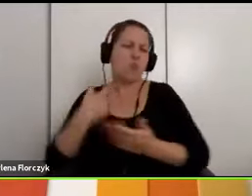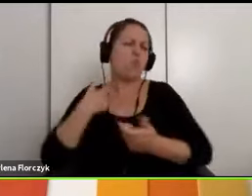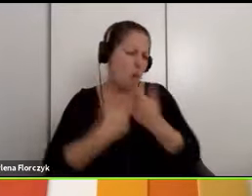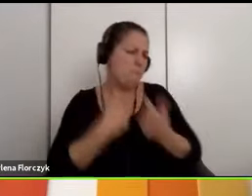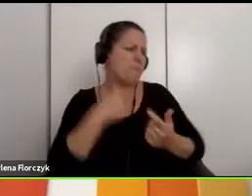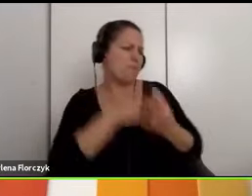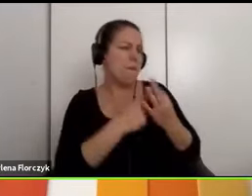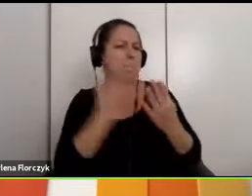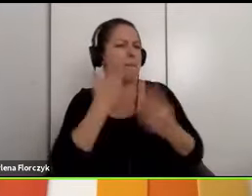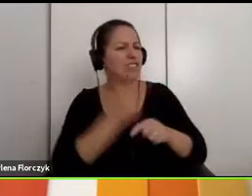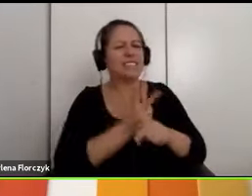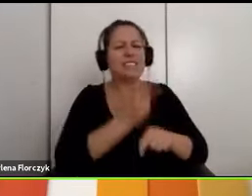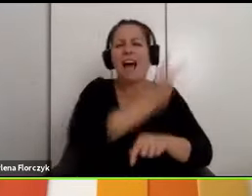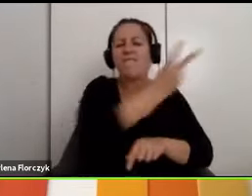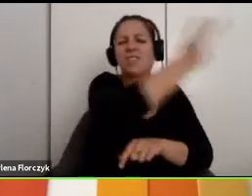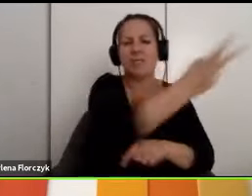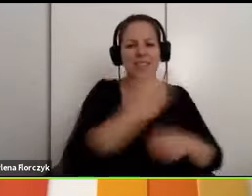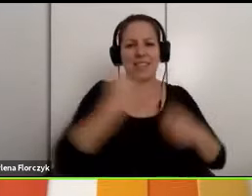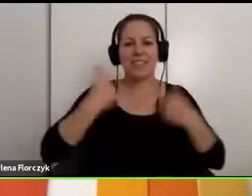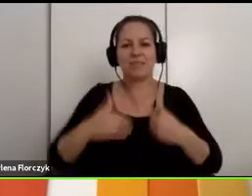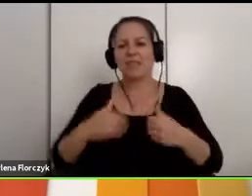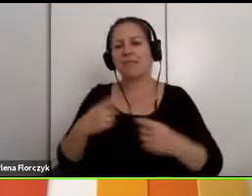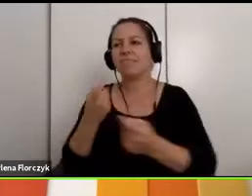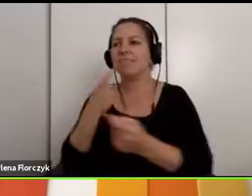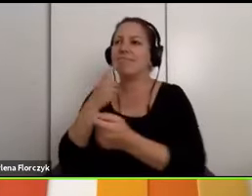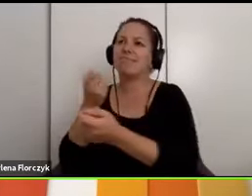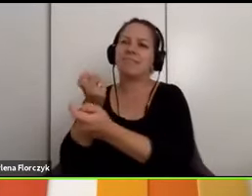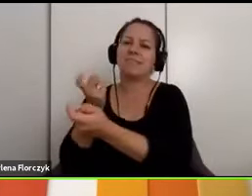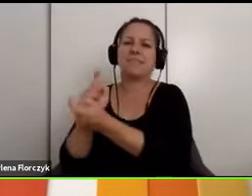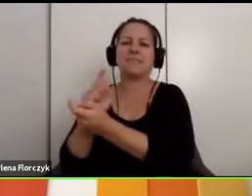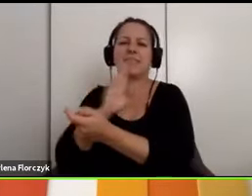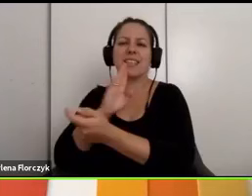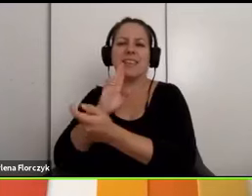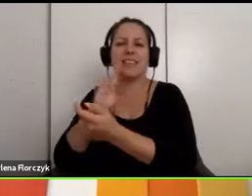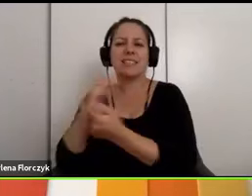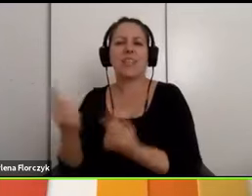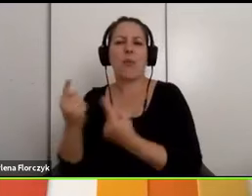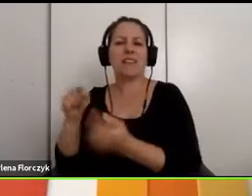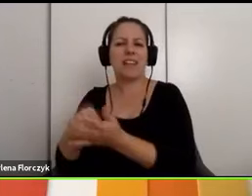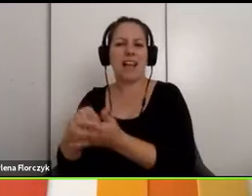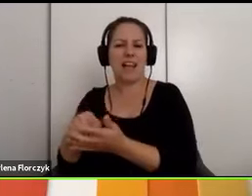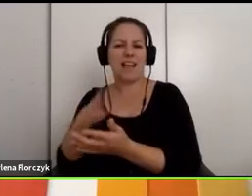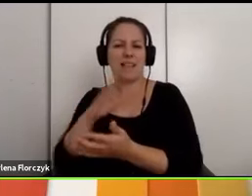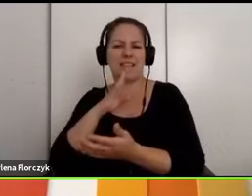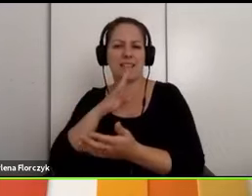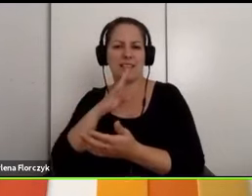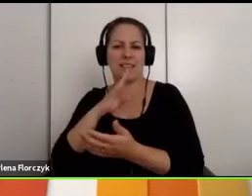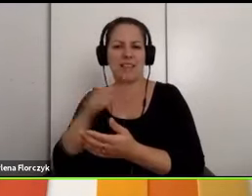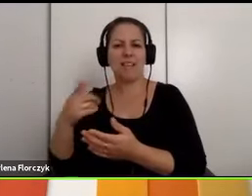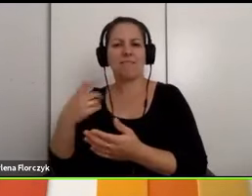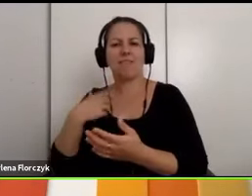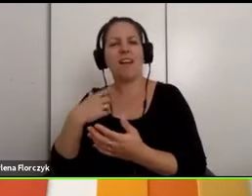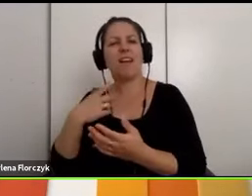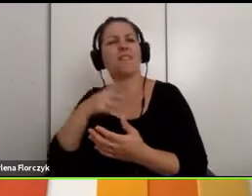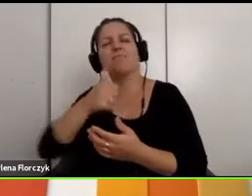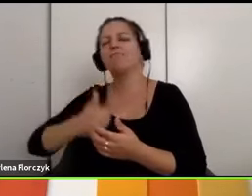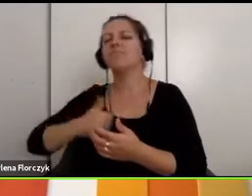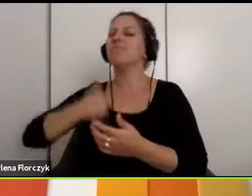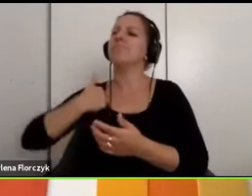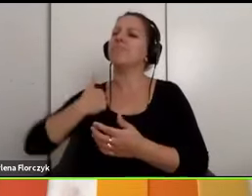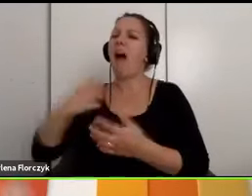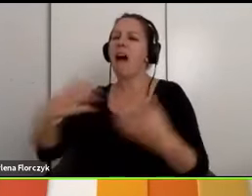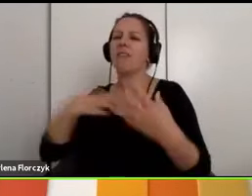bardziej zaawansowane i nie chciałem się stawiać w takiej pozycji, w której staję się takim wyniosłym artystą, który nie będzie brał